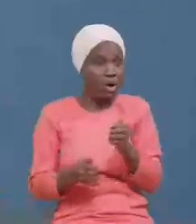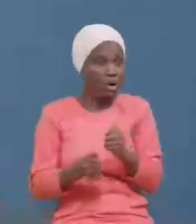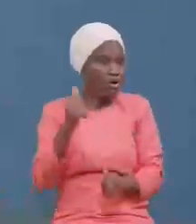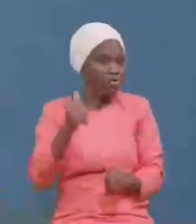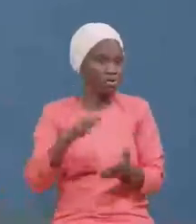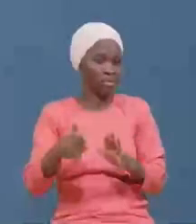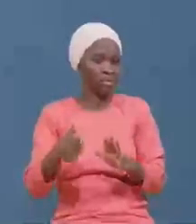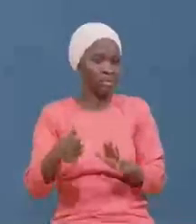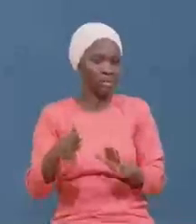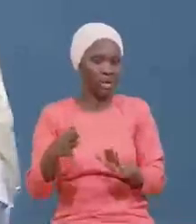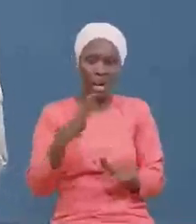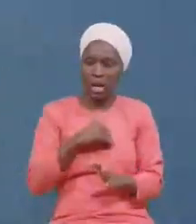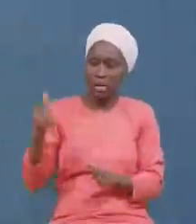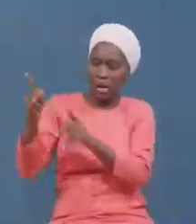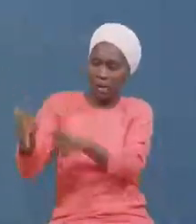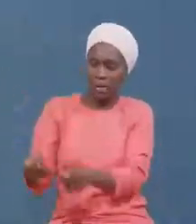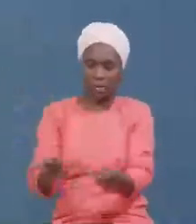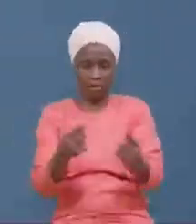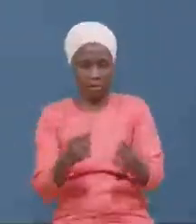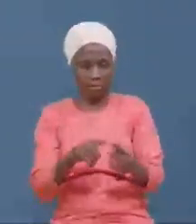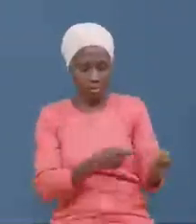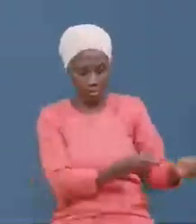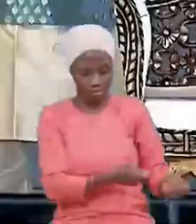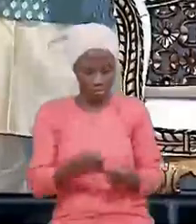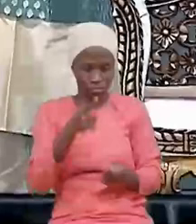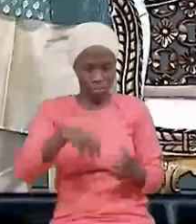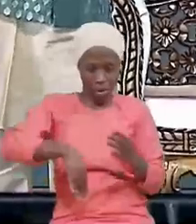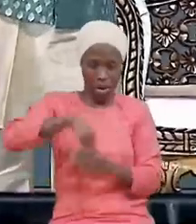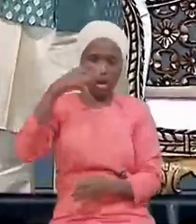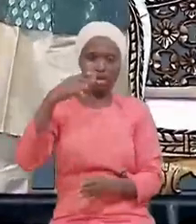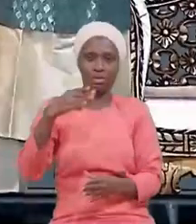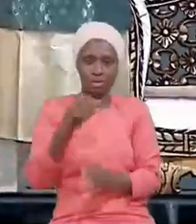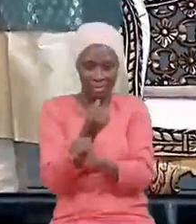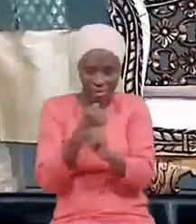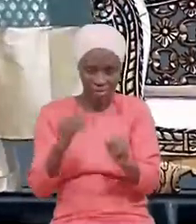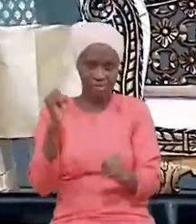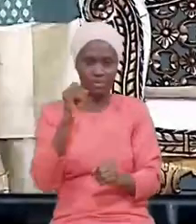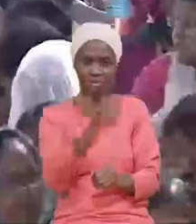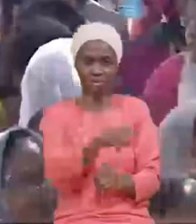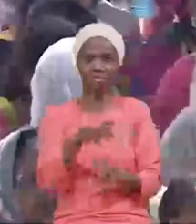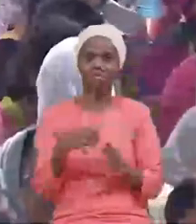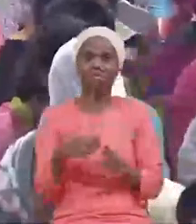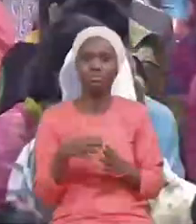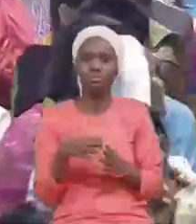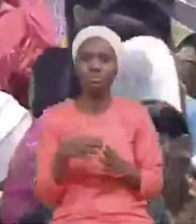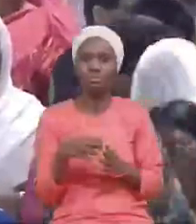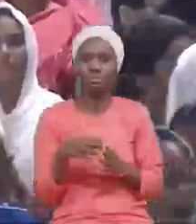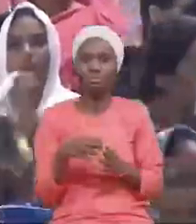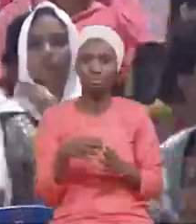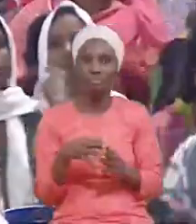suffoquer. Vous serez suffoqué à la mort. Celui qui vous a fait sortir de là vous a sauvé.